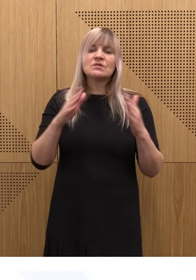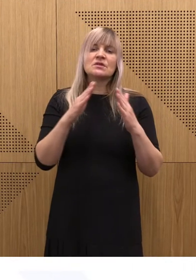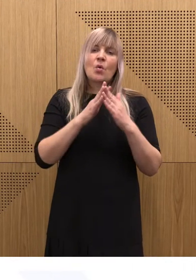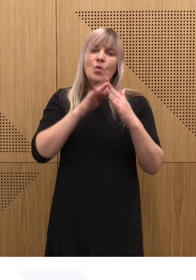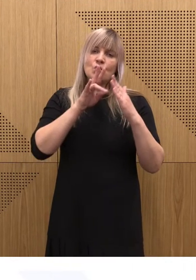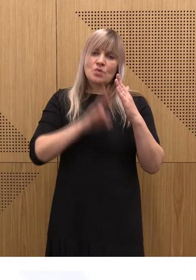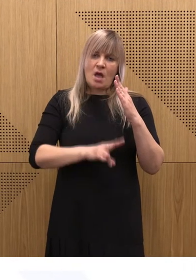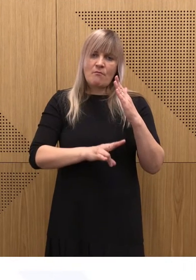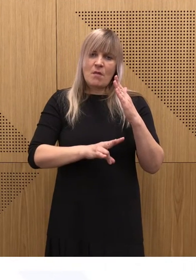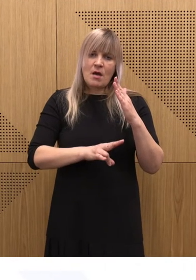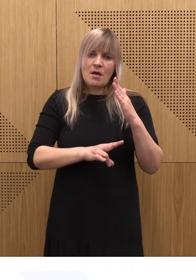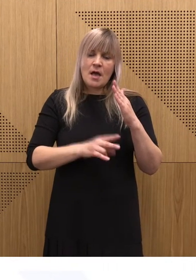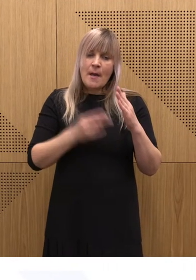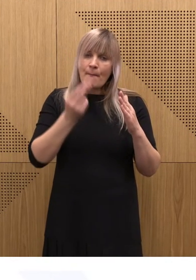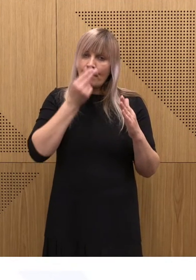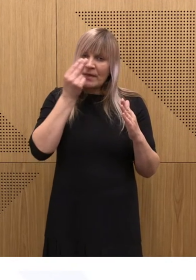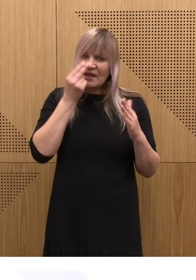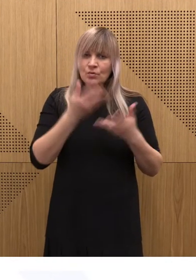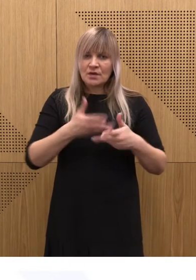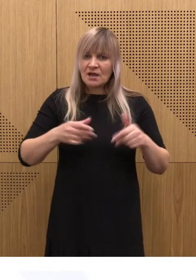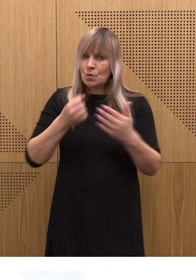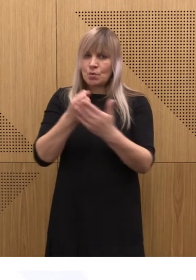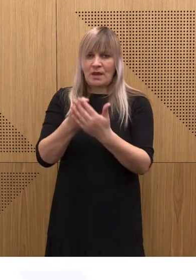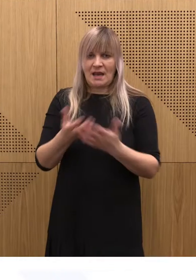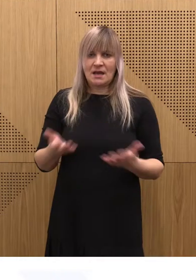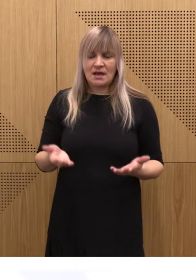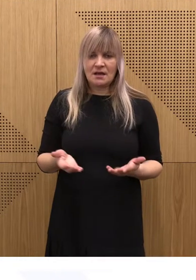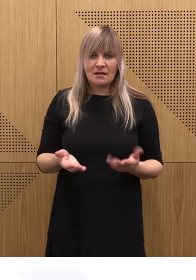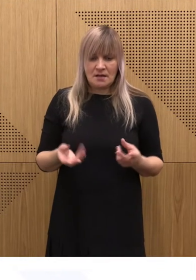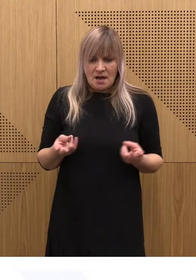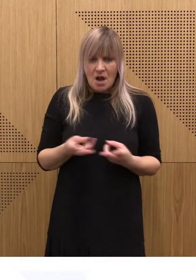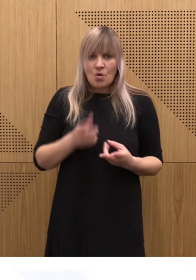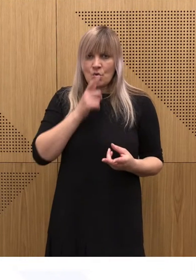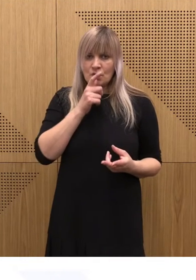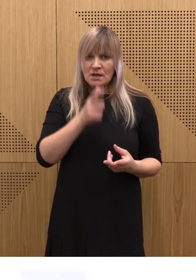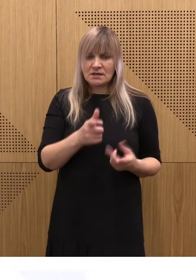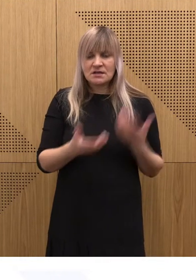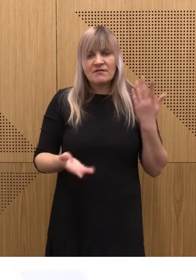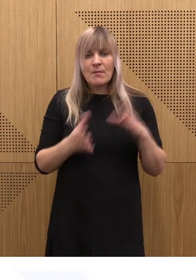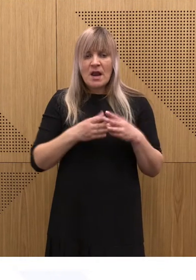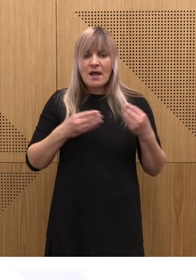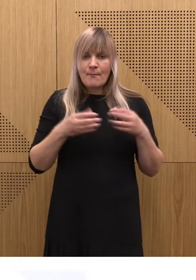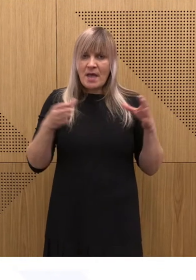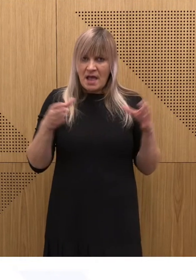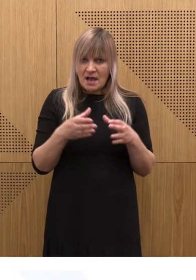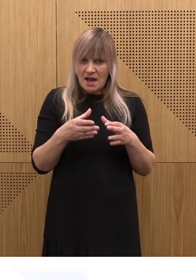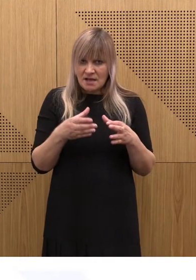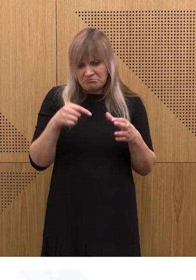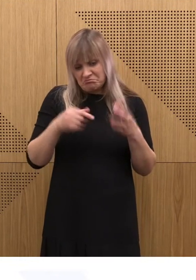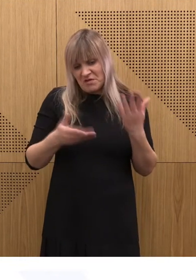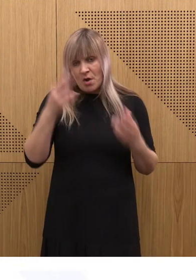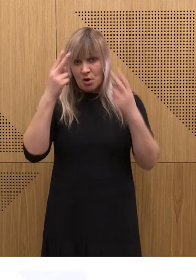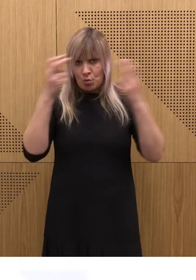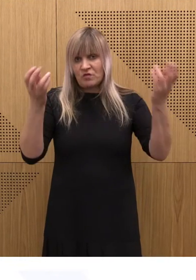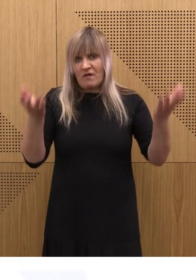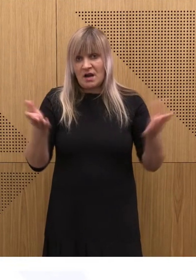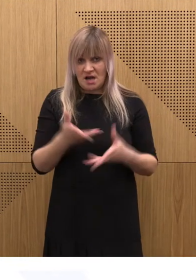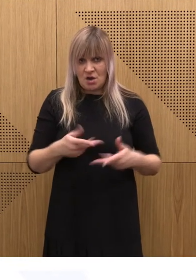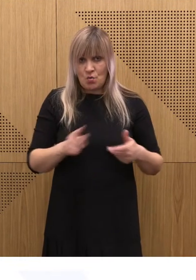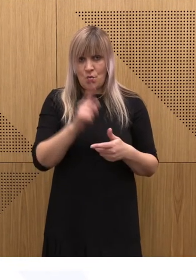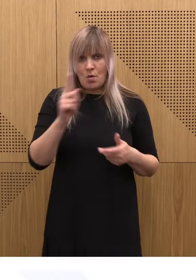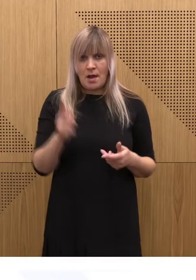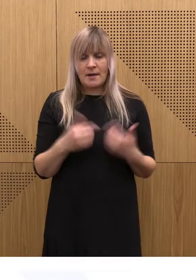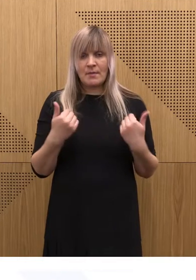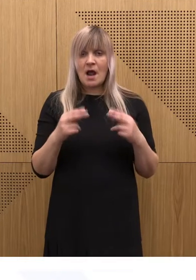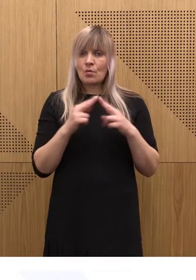kodus, pingutama nüüd jõuludeni, eks ju. Noh, nii nagu me ütleme, et äkki siis pereringis ikkagi võib turvaliselt jõule pidada, kui me